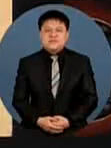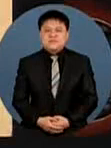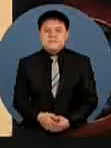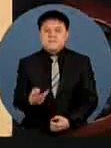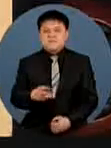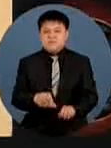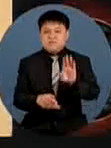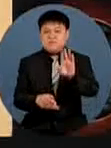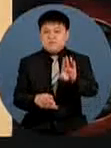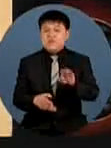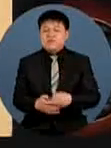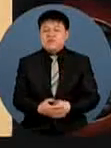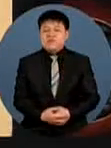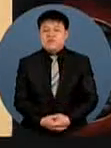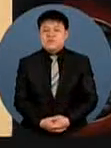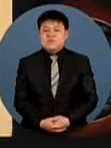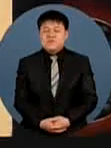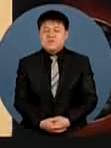다시 걸쳐갑니다.